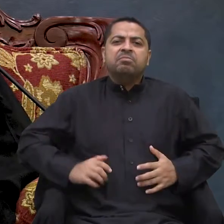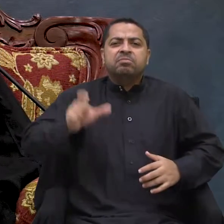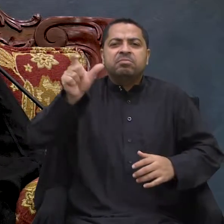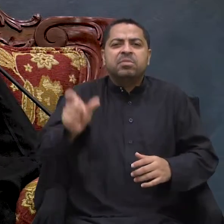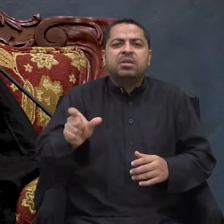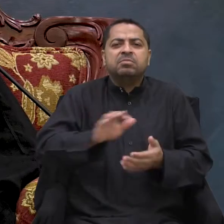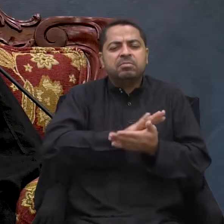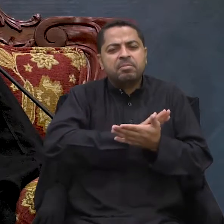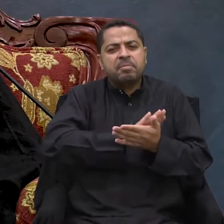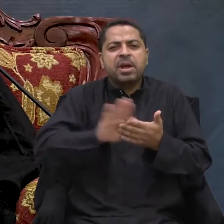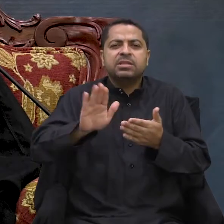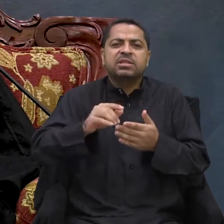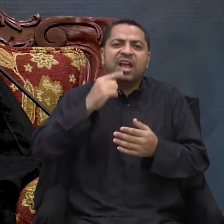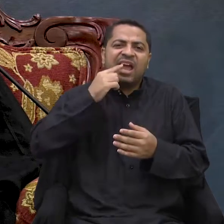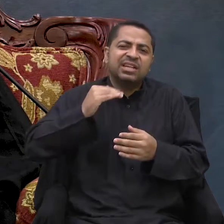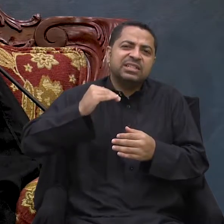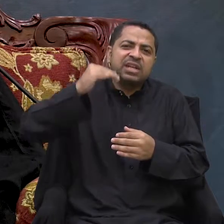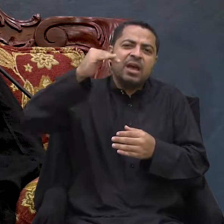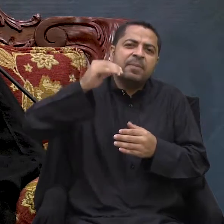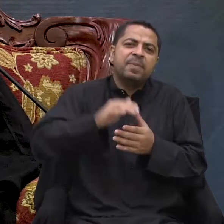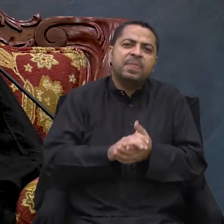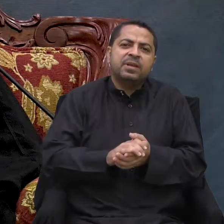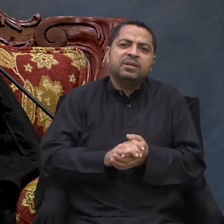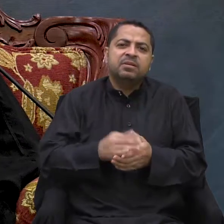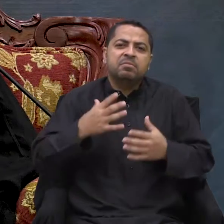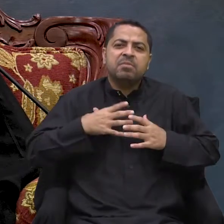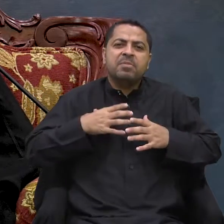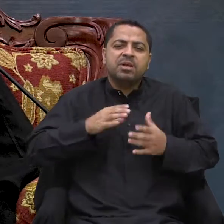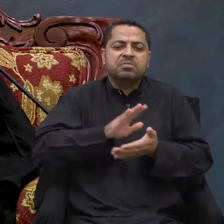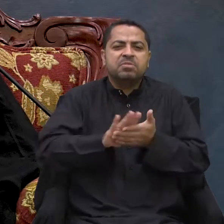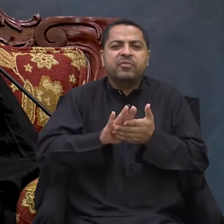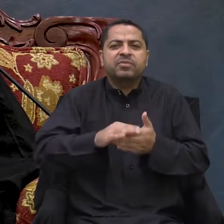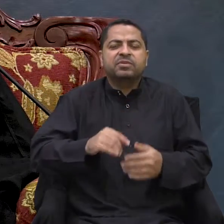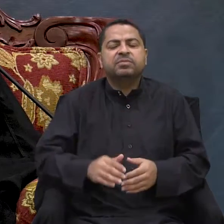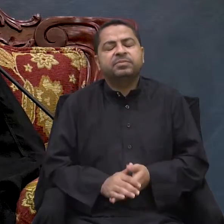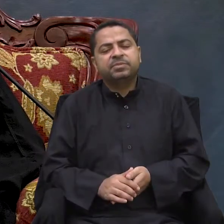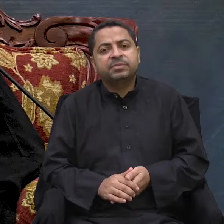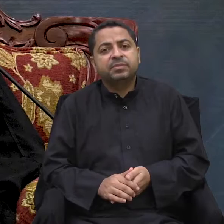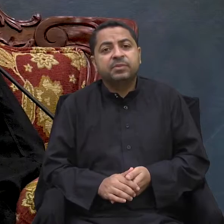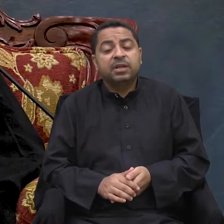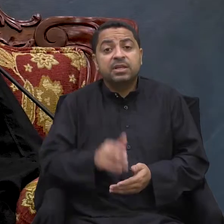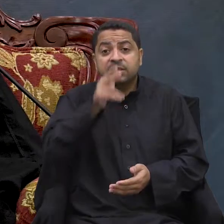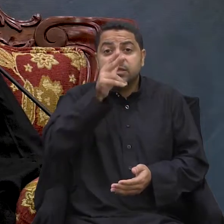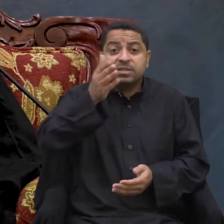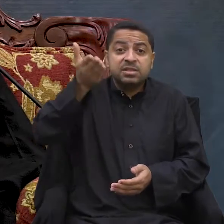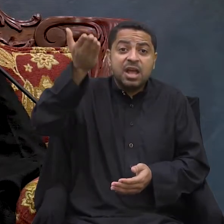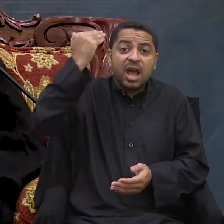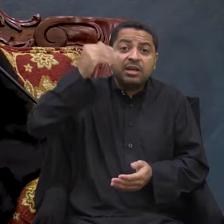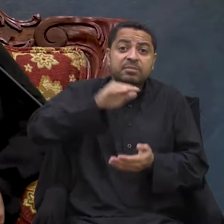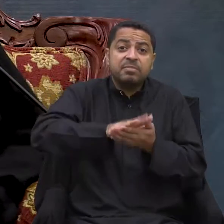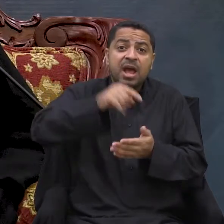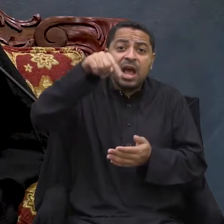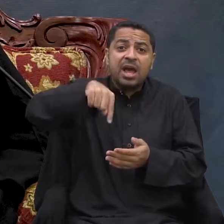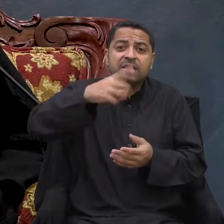الإنسان، حد ما يطيقه بدنه، تاريخ انقضائه هو